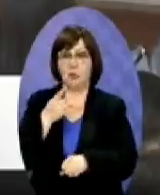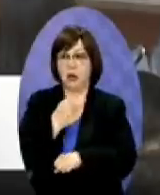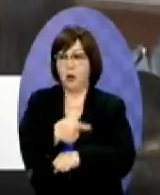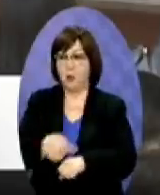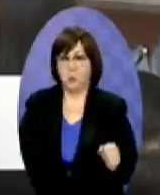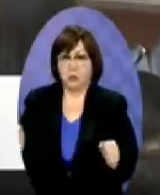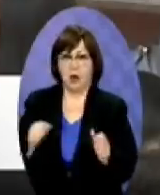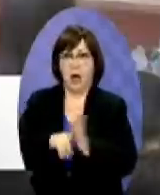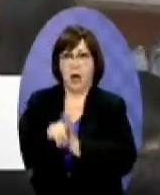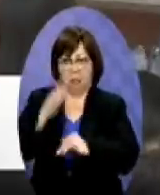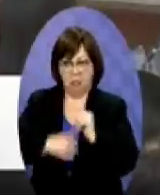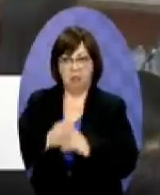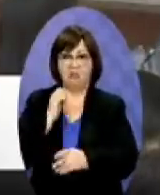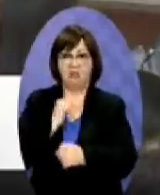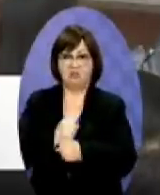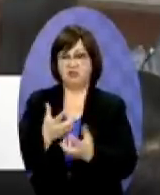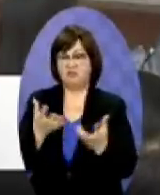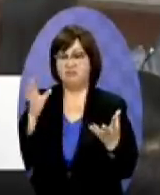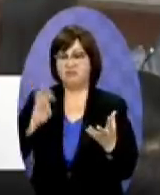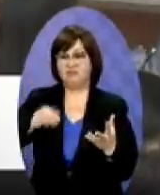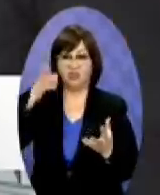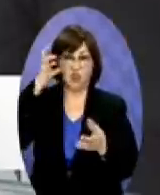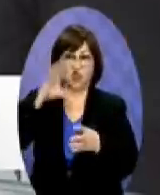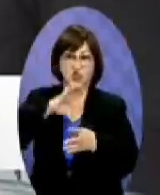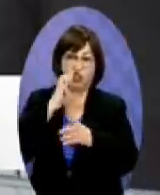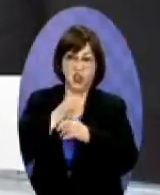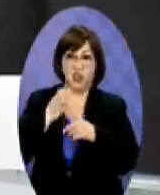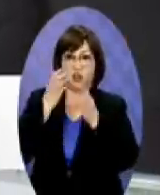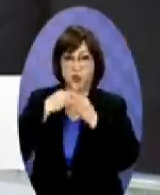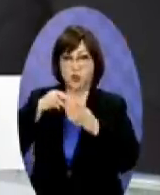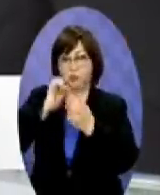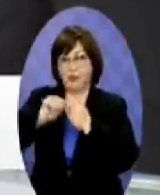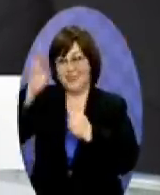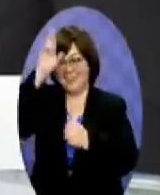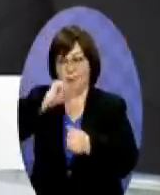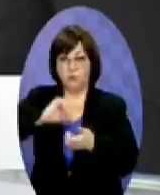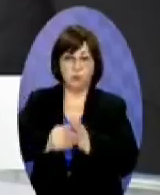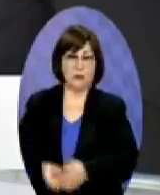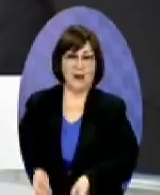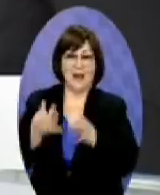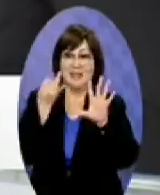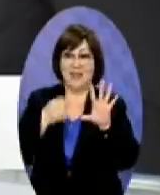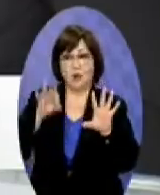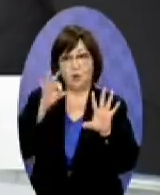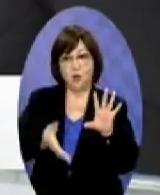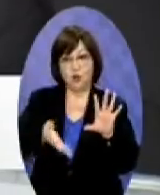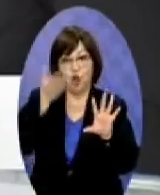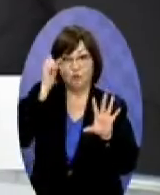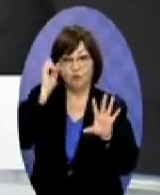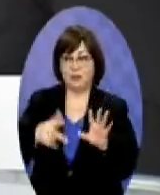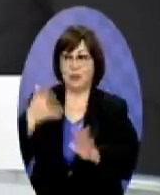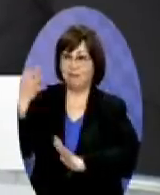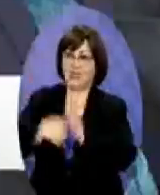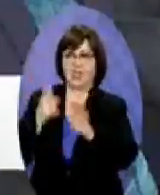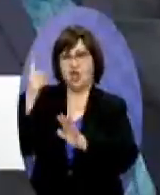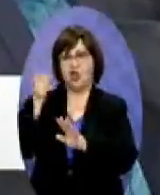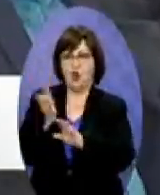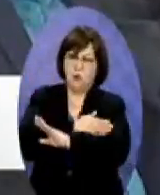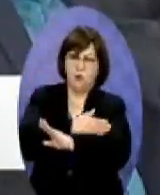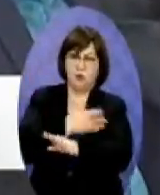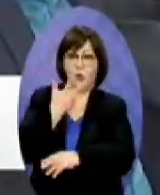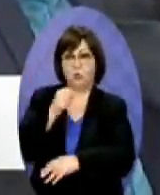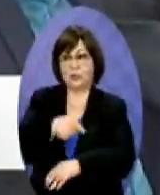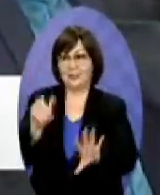боловсрол соёлын шинжилгээ ухаан спортын яамаас төлөвлөгөө гаргасан. Одоо 70-аас дээш хувьтайгаа барилгыг 5 сарын нэг нь, 30-аас 70 хувьтайгаа